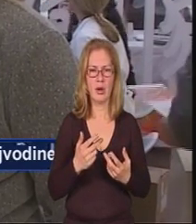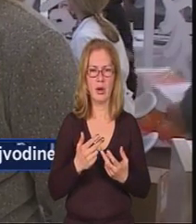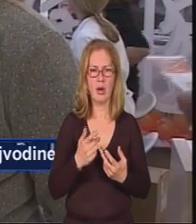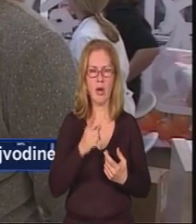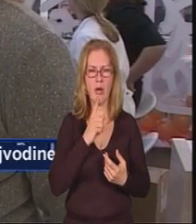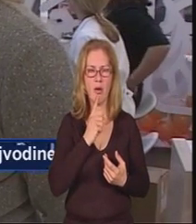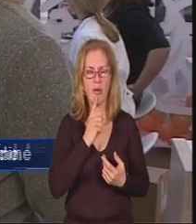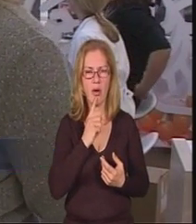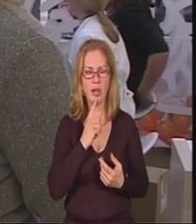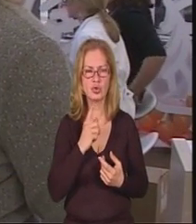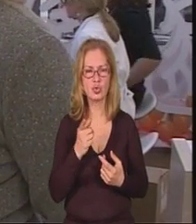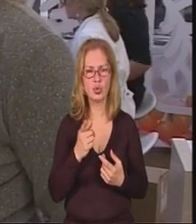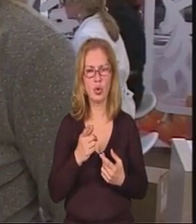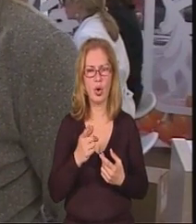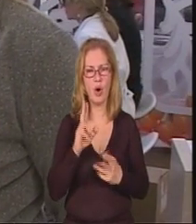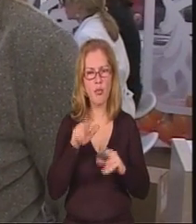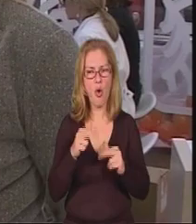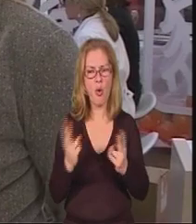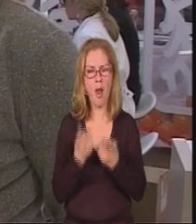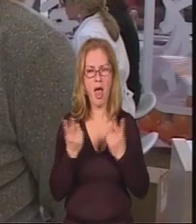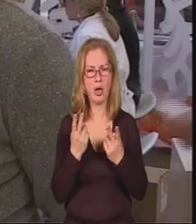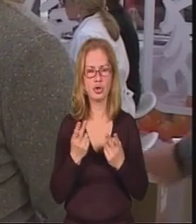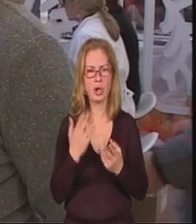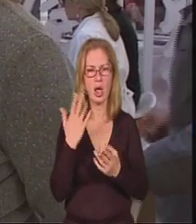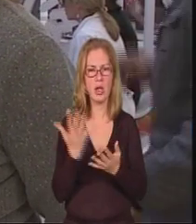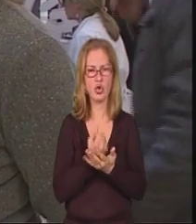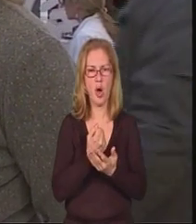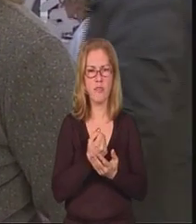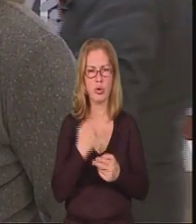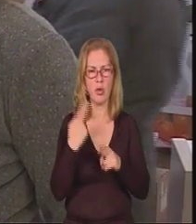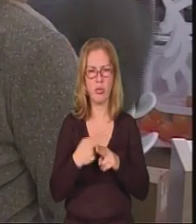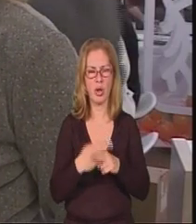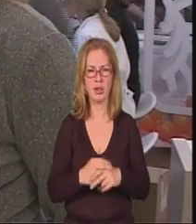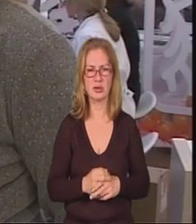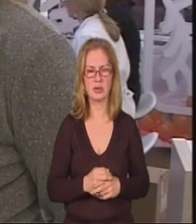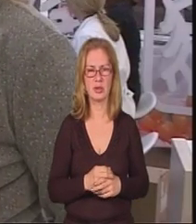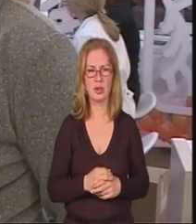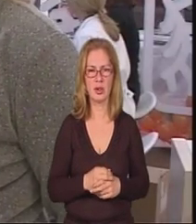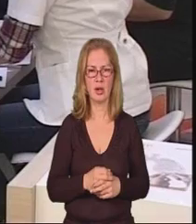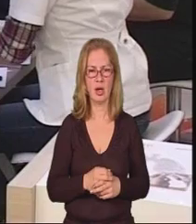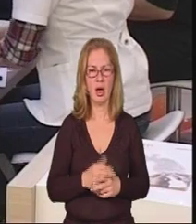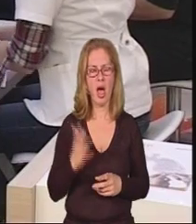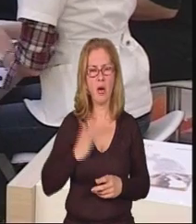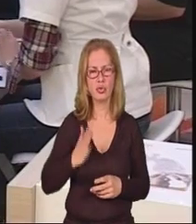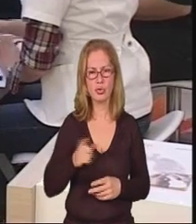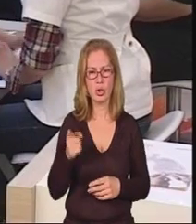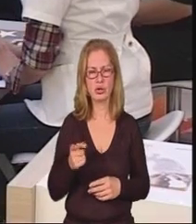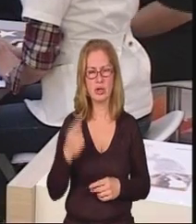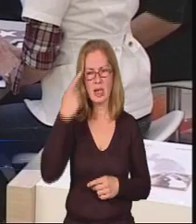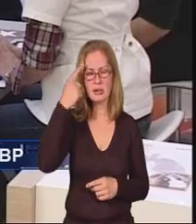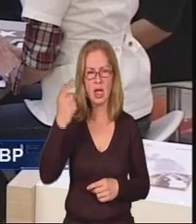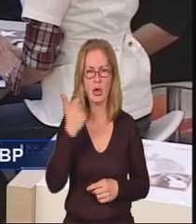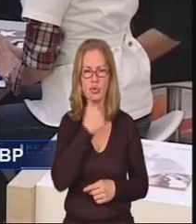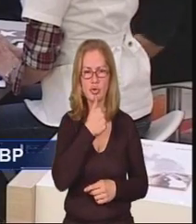česticama, spadaju u ugroženu grupu pacijenata koje treba da se namešta prejavi. Iako su naši